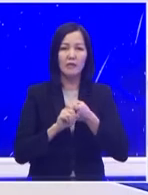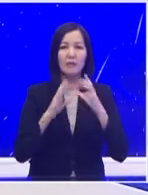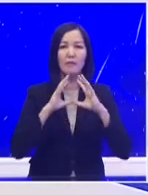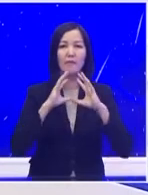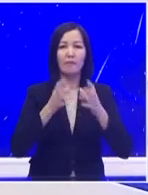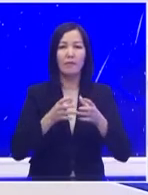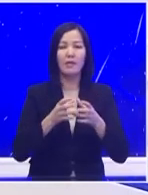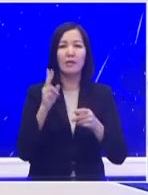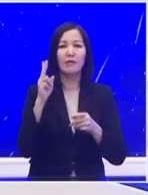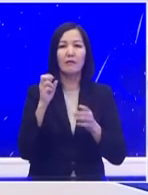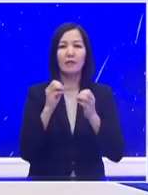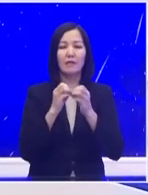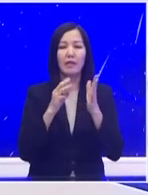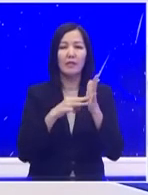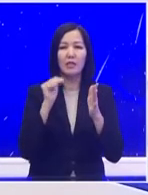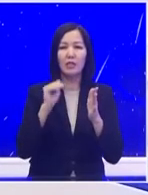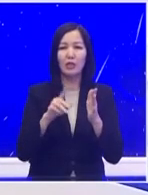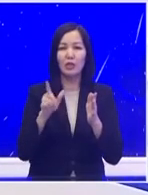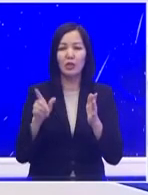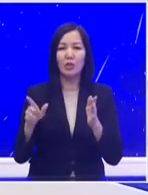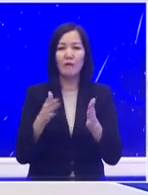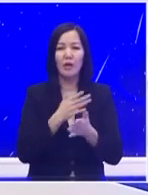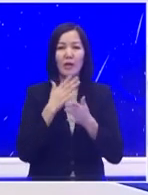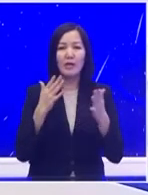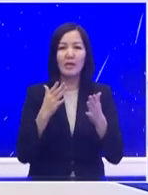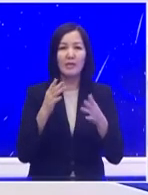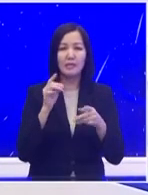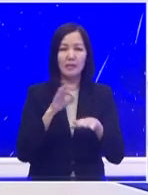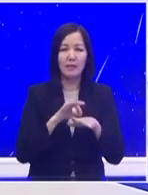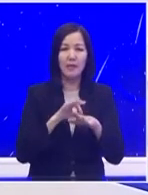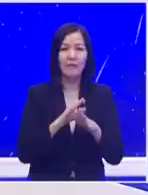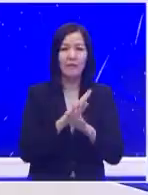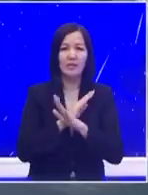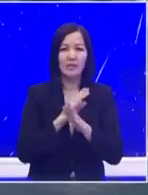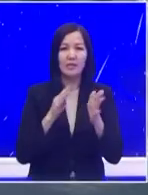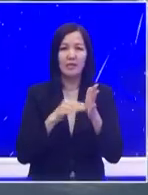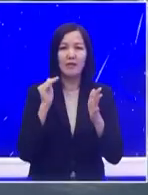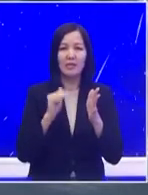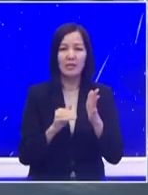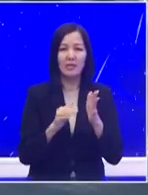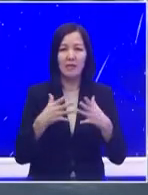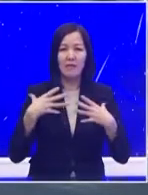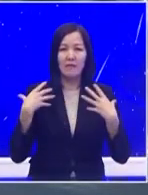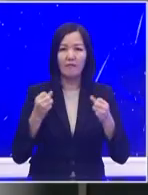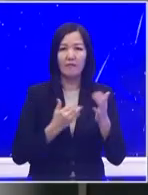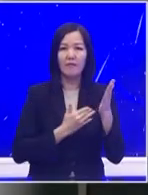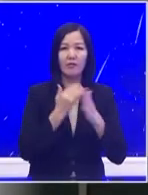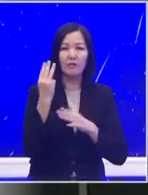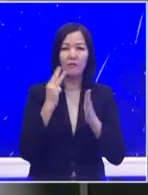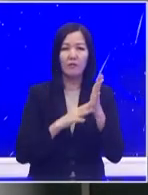превысило 219 тысяч человек. От последствий заболевания скончались почти 9 тысяч. Выздоровели